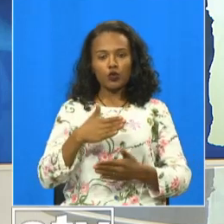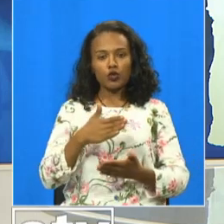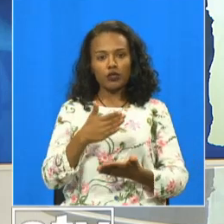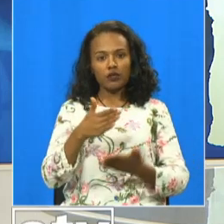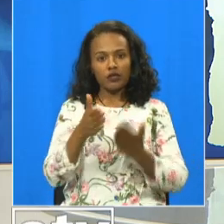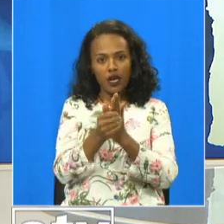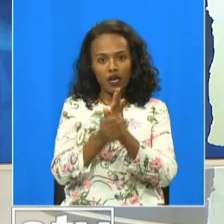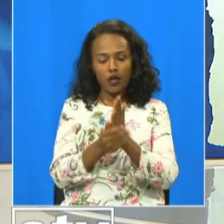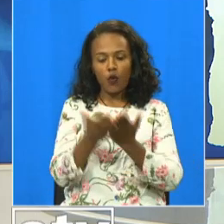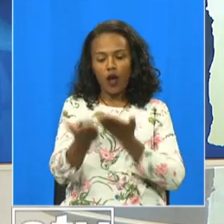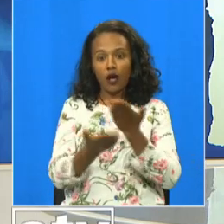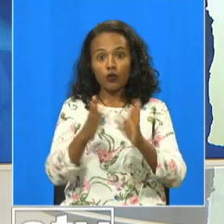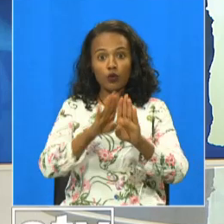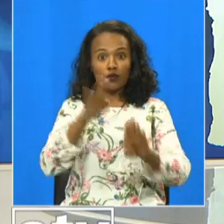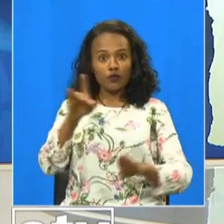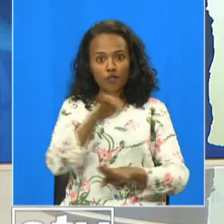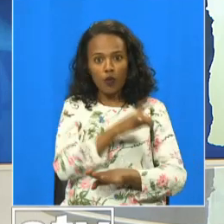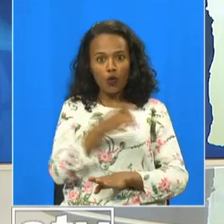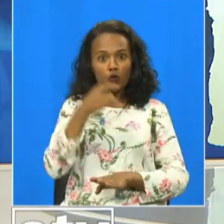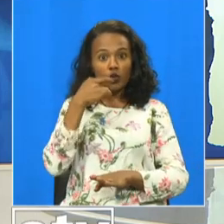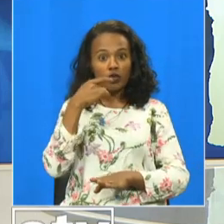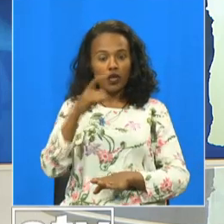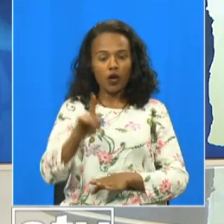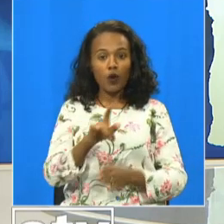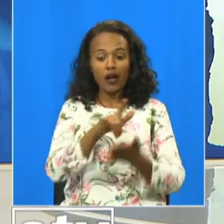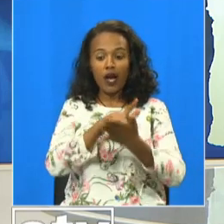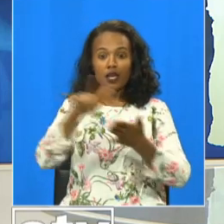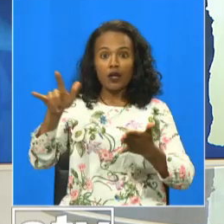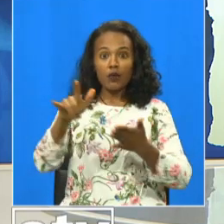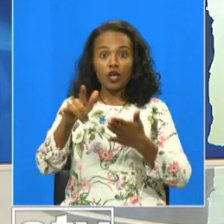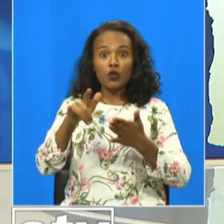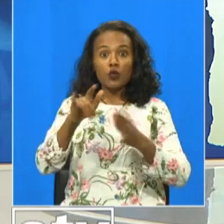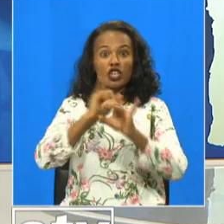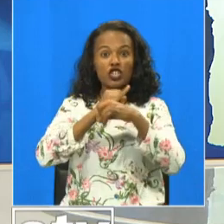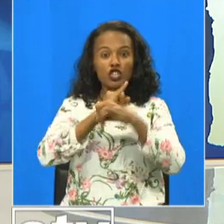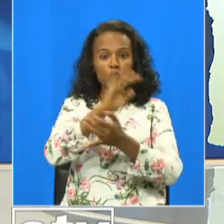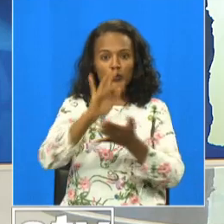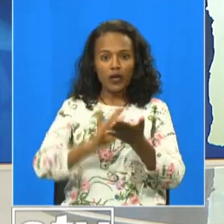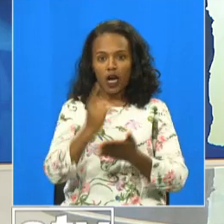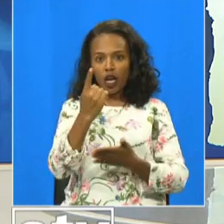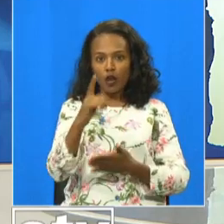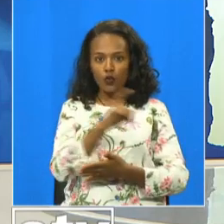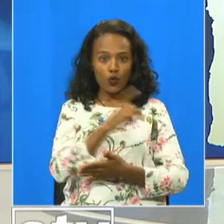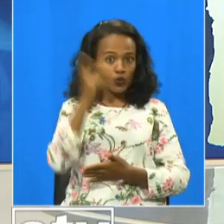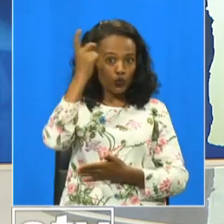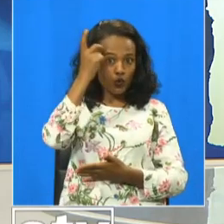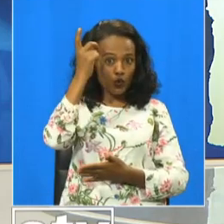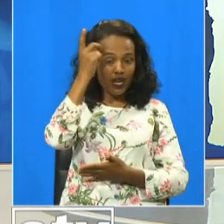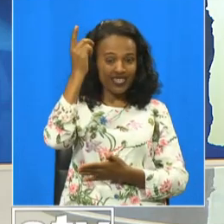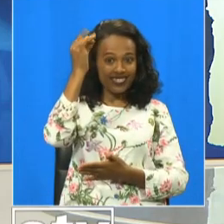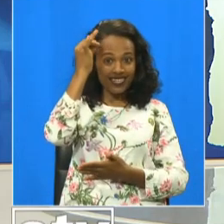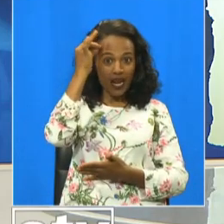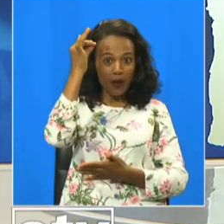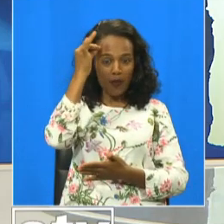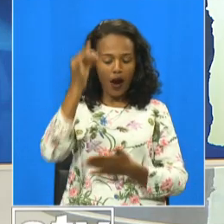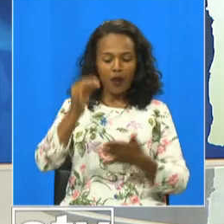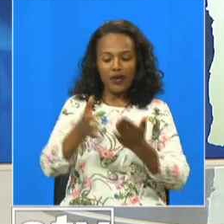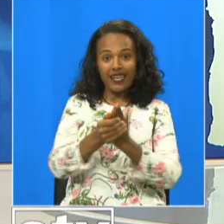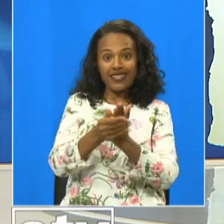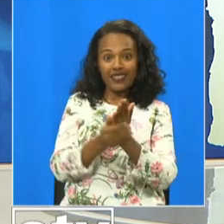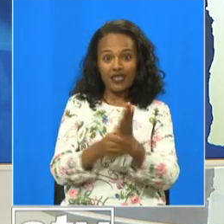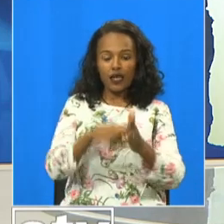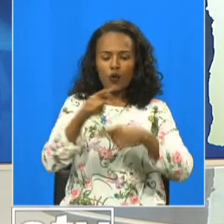ክፍት ማድረጉን የሲጂቲኤን ዘገባ አመልክቷል። ከአየር መንገዱ ኢንጂነሮች መካከል አንዱ የሆኑት ዮናስ ለማ በበኩላቸው በጥገናው